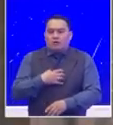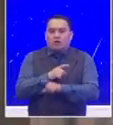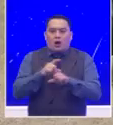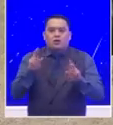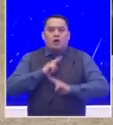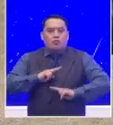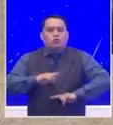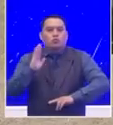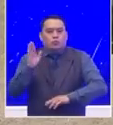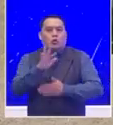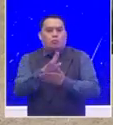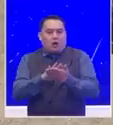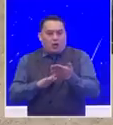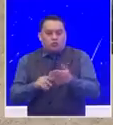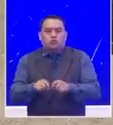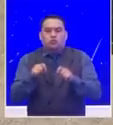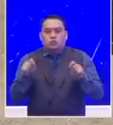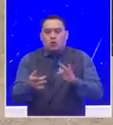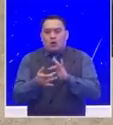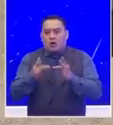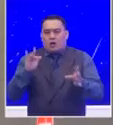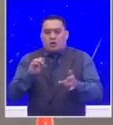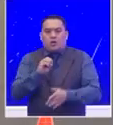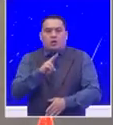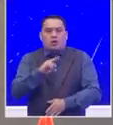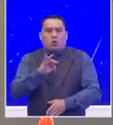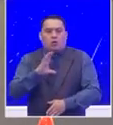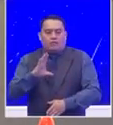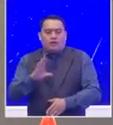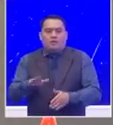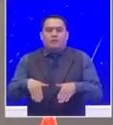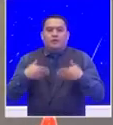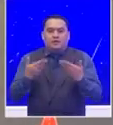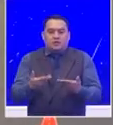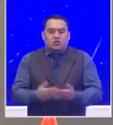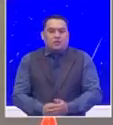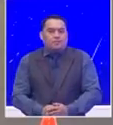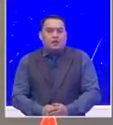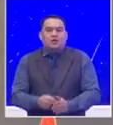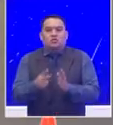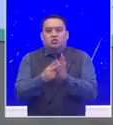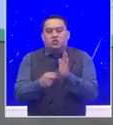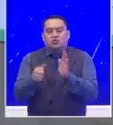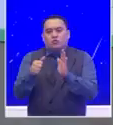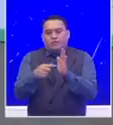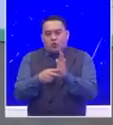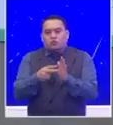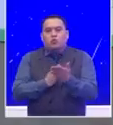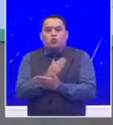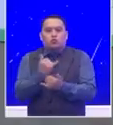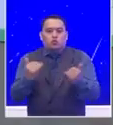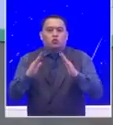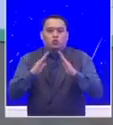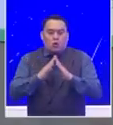работа будет продолжена. Для этого и создан портал электронного правительства ЕГОВ и приложение ЕГОВ Мобайл. 608 услуг можно получить, не выходя из